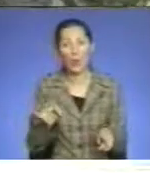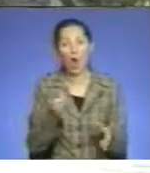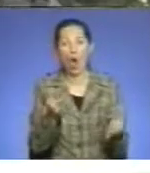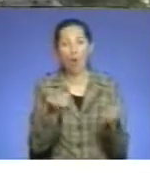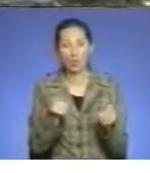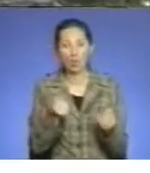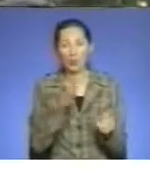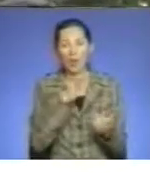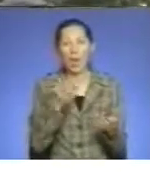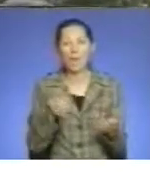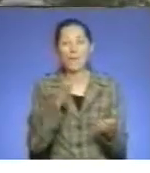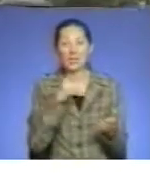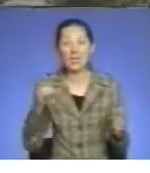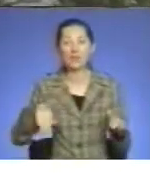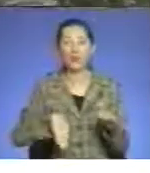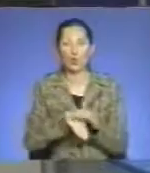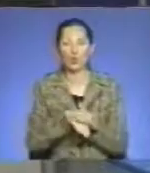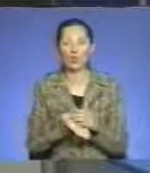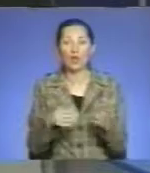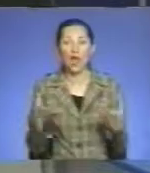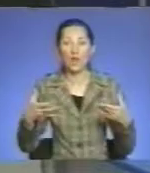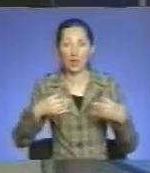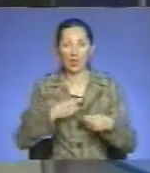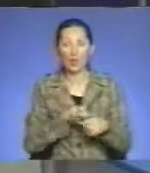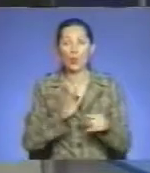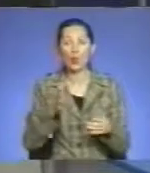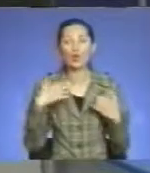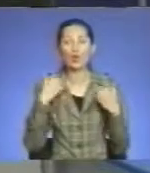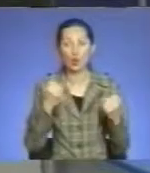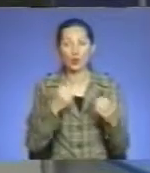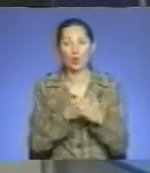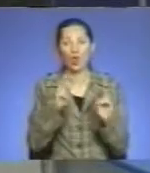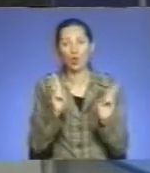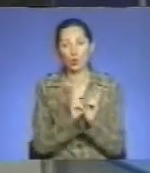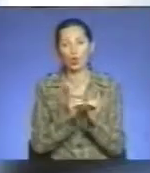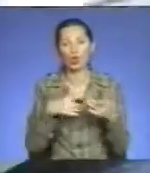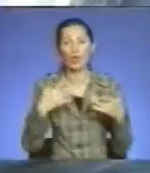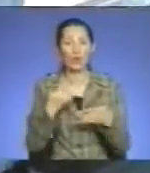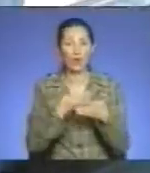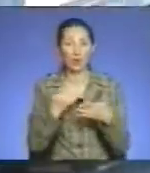відпустки або вихідних враження. На цьому будьте здорові, до зустрічі в ефірі.